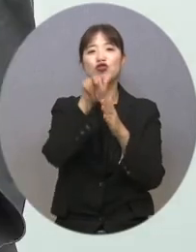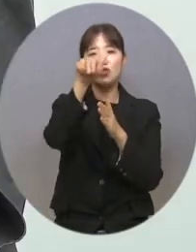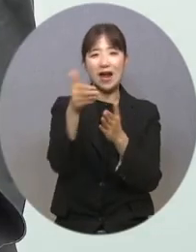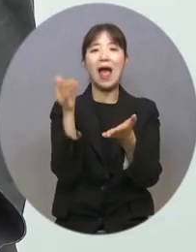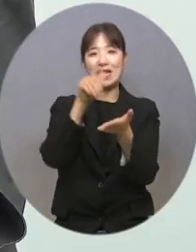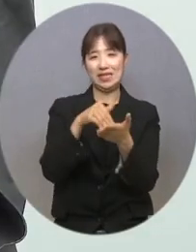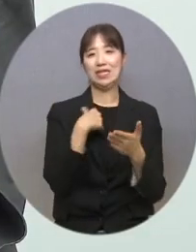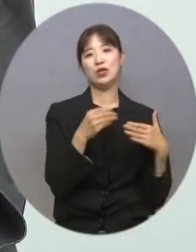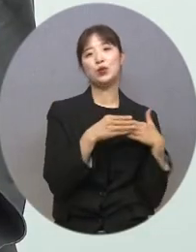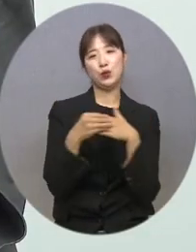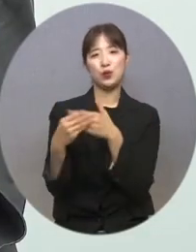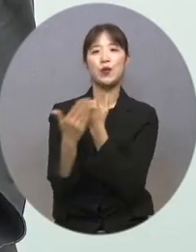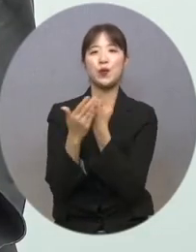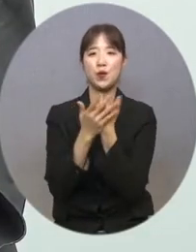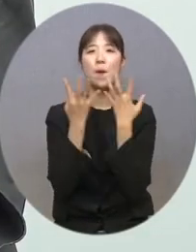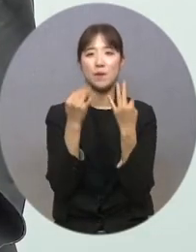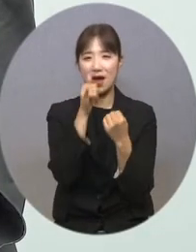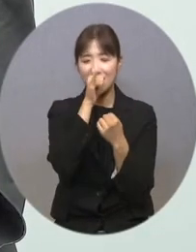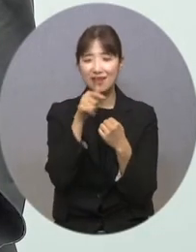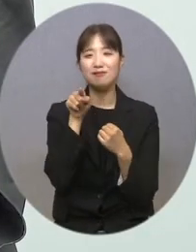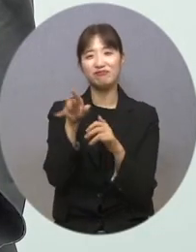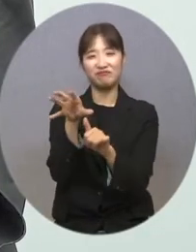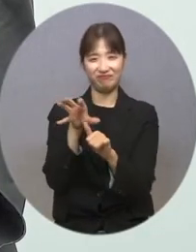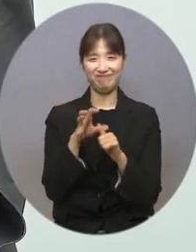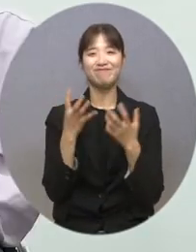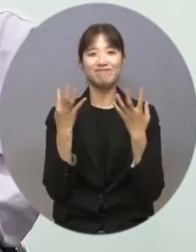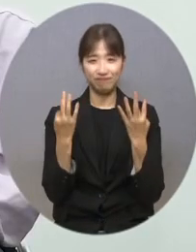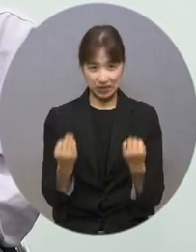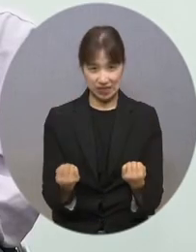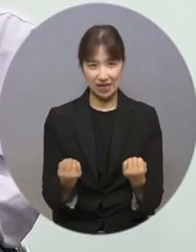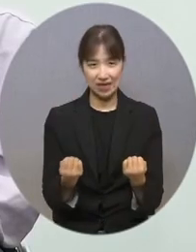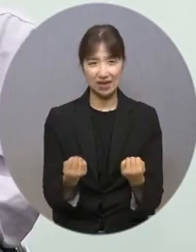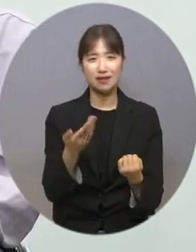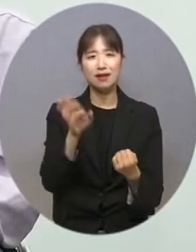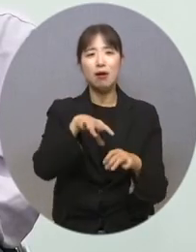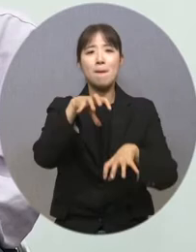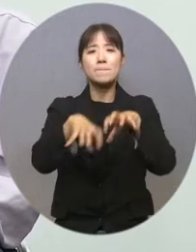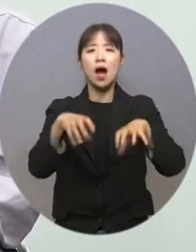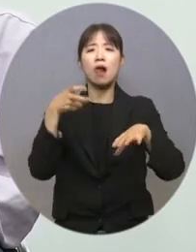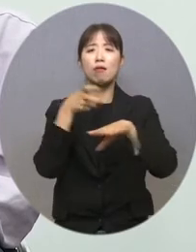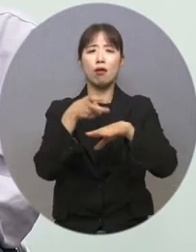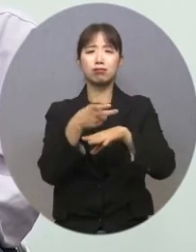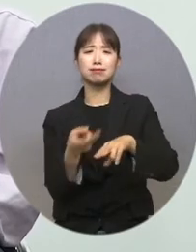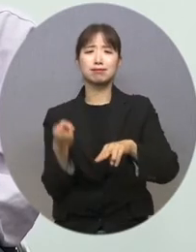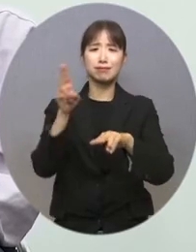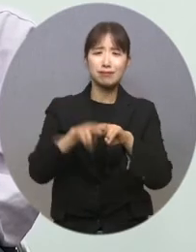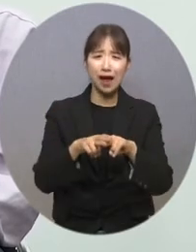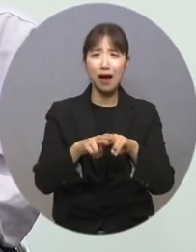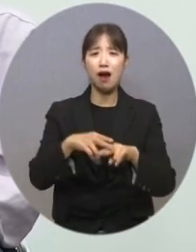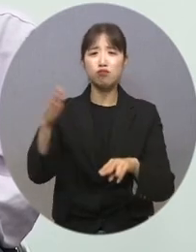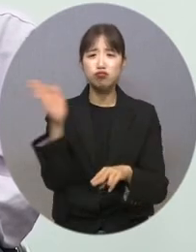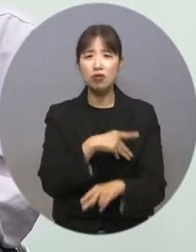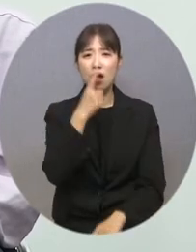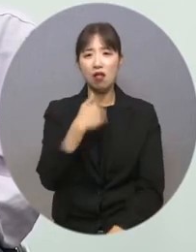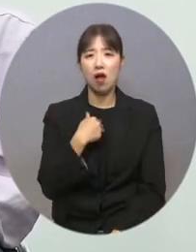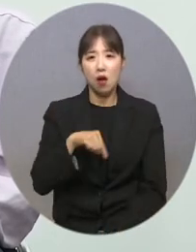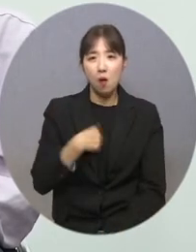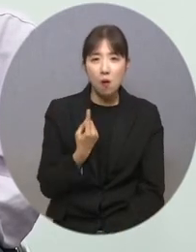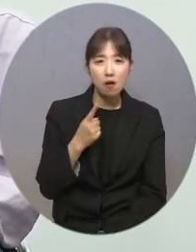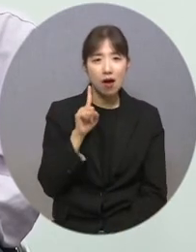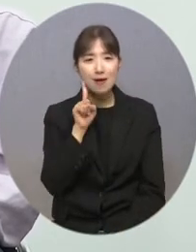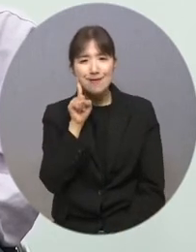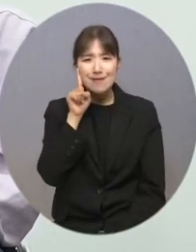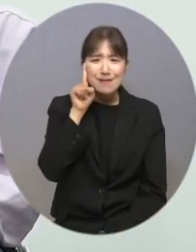들어주겠다 주기 때문에 에 주로 글 많이 활용했는데 말 버스를 타는 순간부터 이제 제가 다 모든걸 혼자